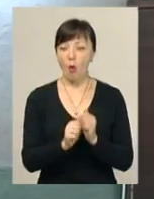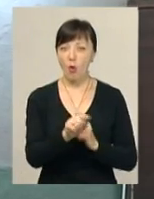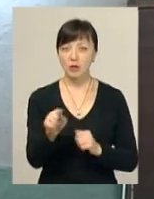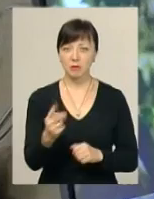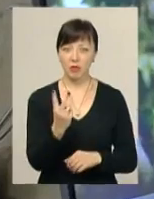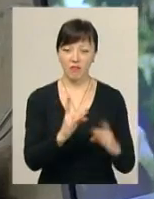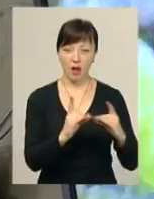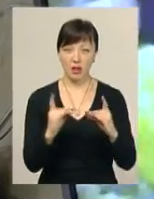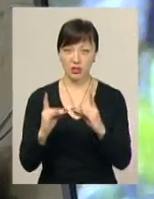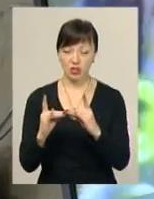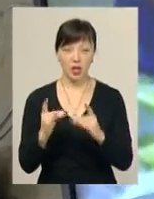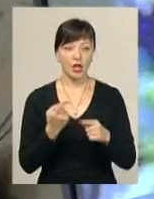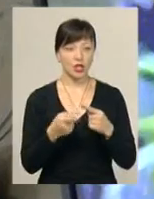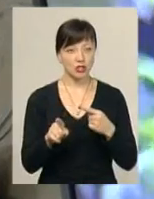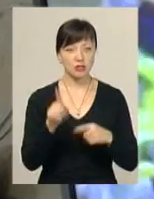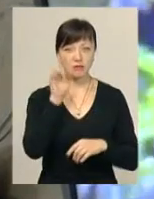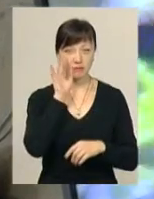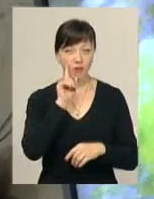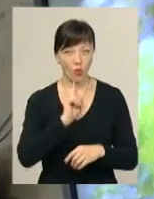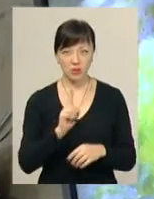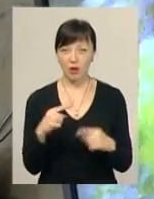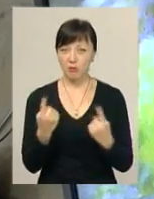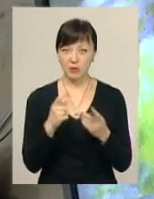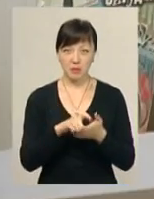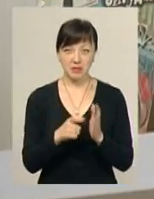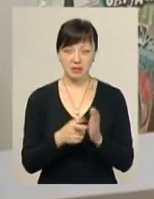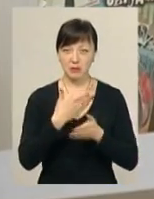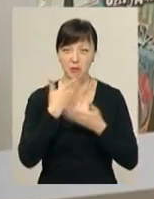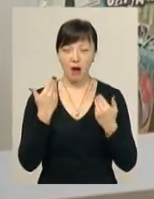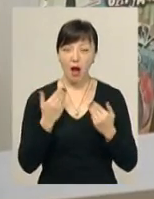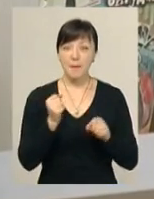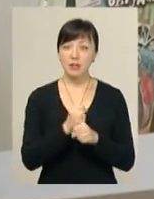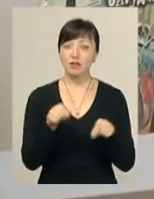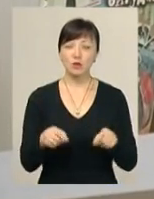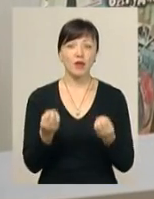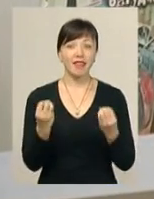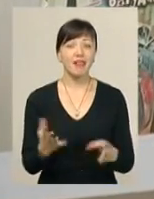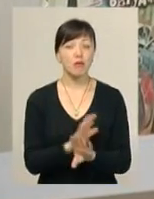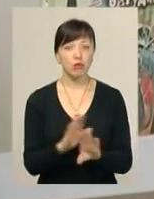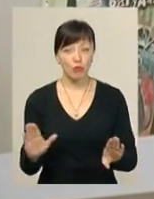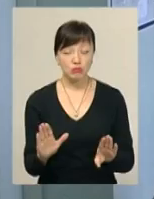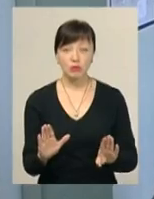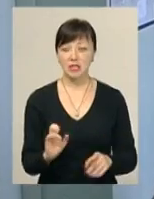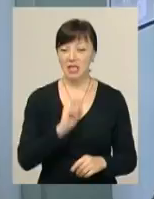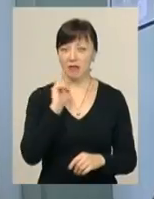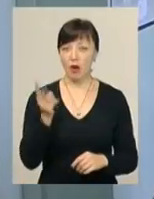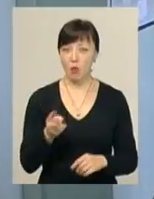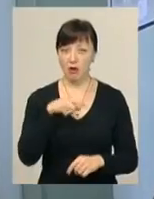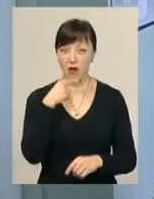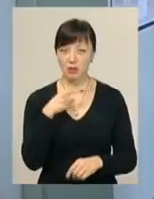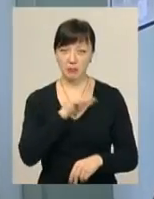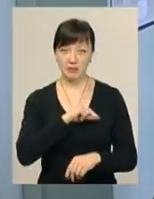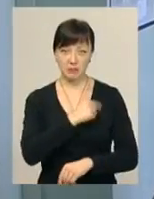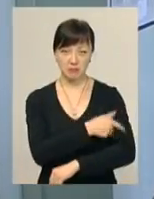лише по два ліжка. Та інші вигоди, яких нема у звичайних пацієнтів. Працювати тут непросто, але за ці два роки, каже